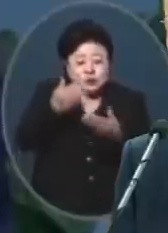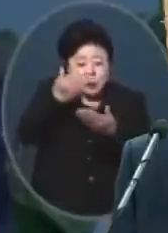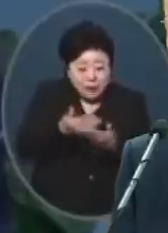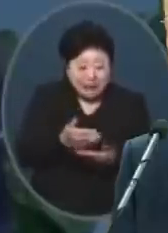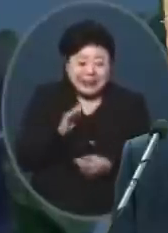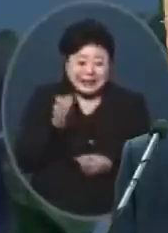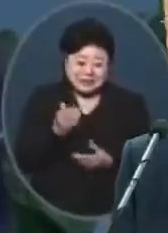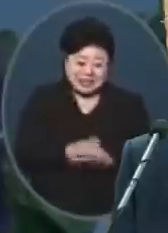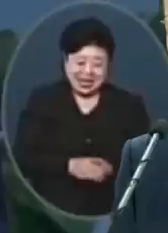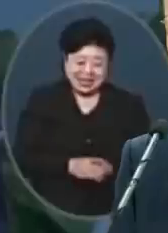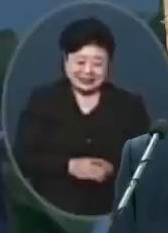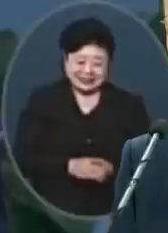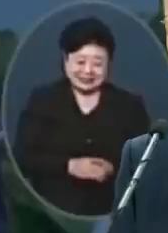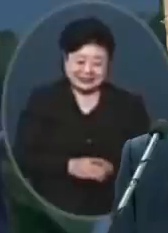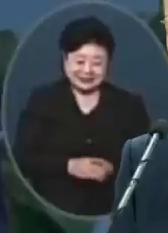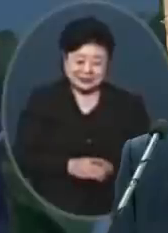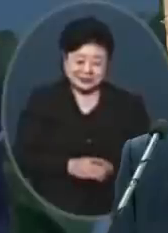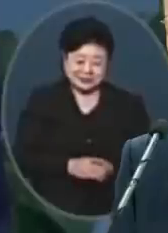축복을 받는 것입니다